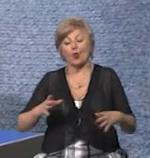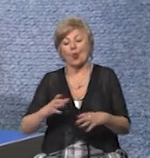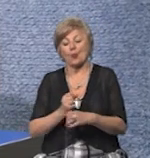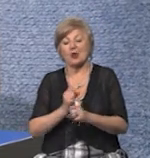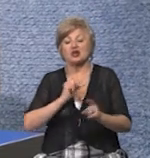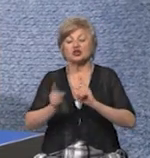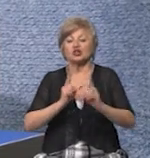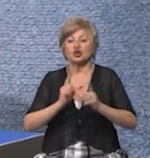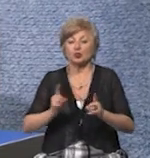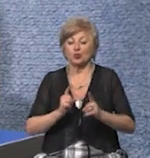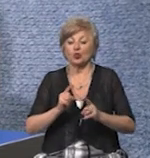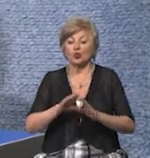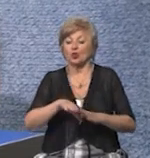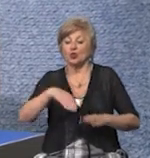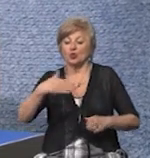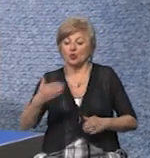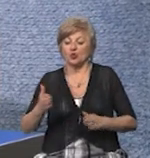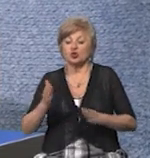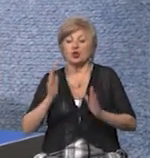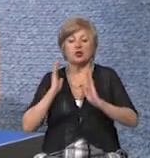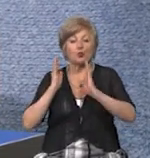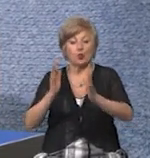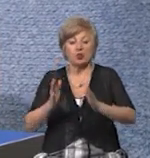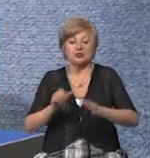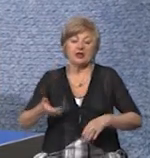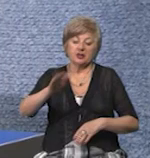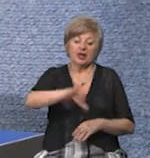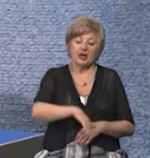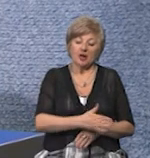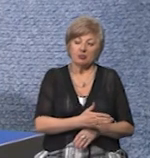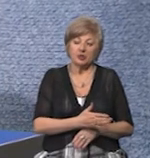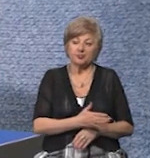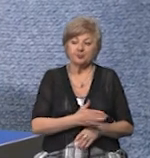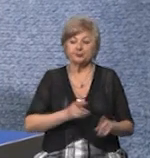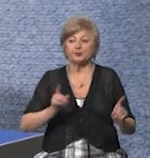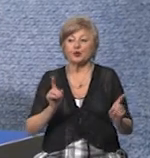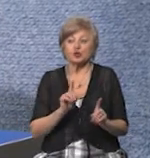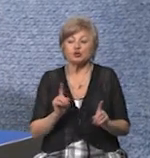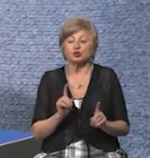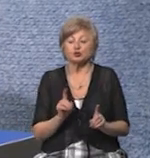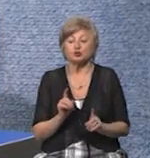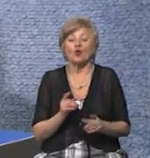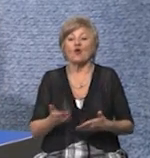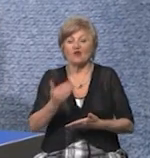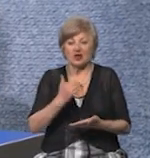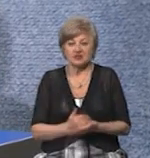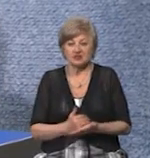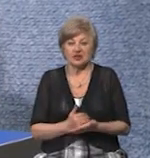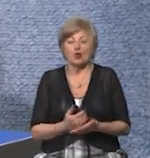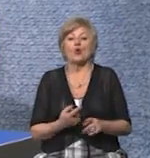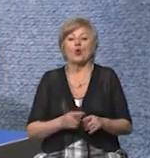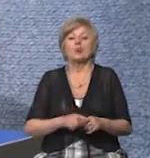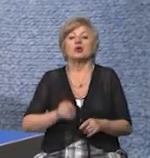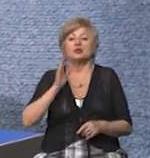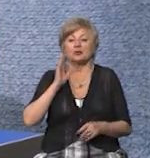рух на частині проспекту і греблі? І що врешті? Про це у